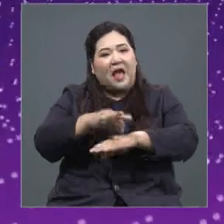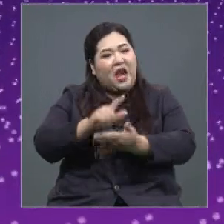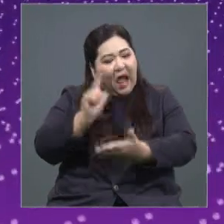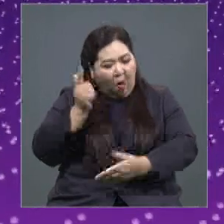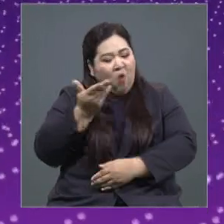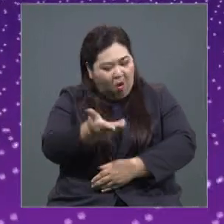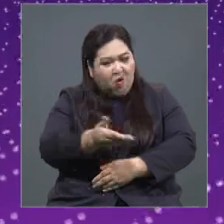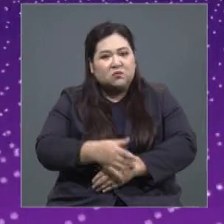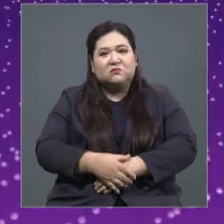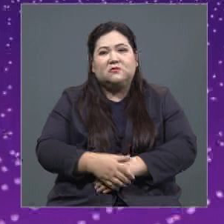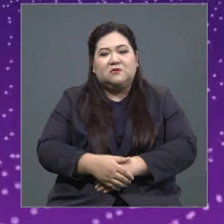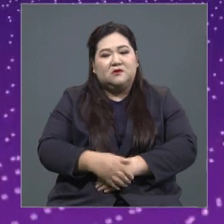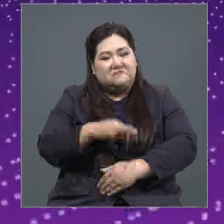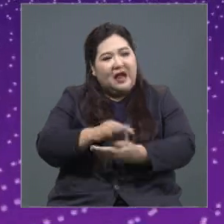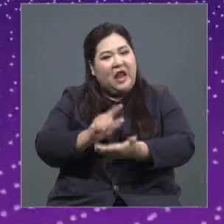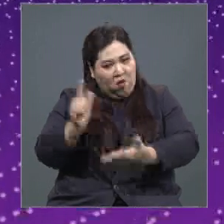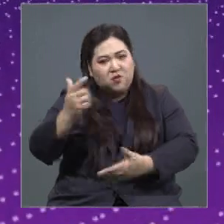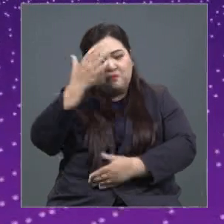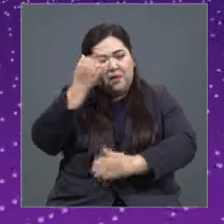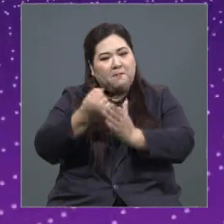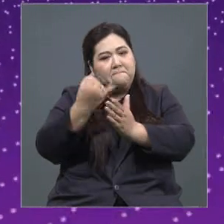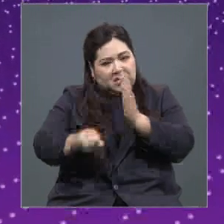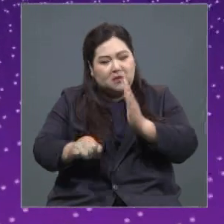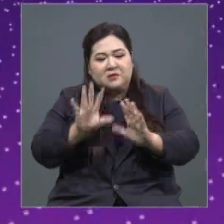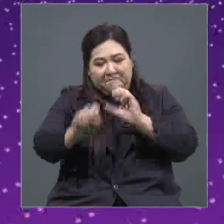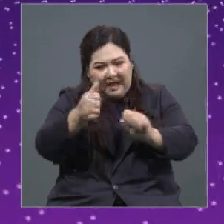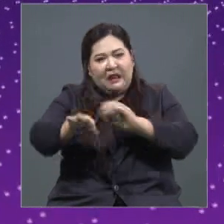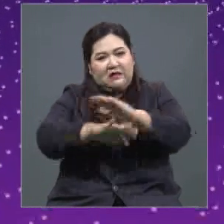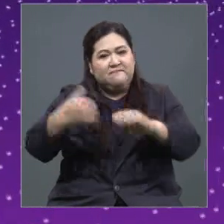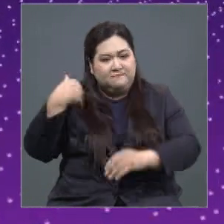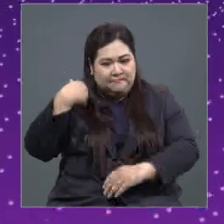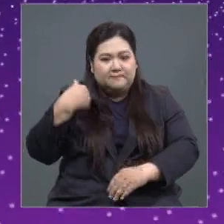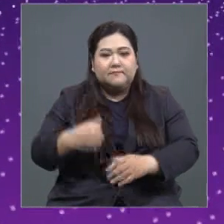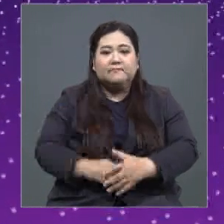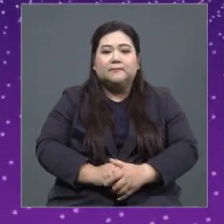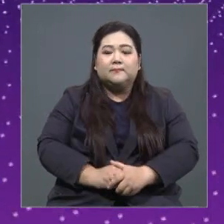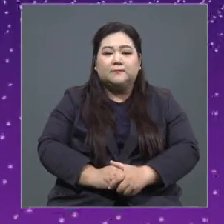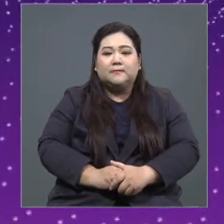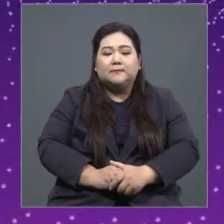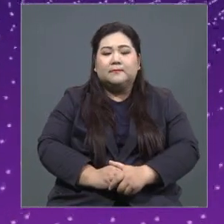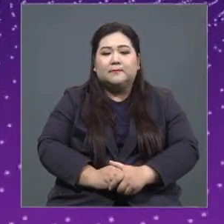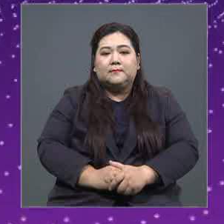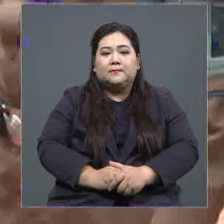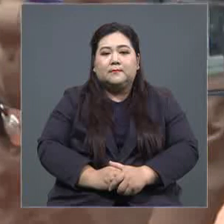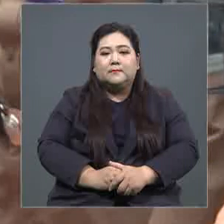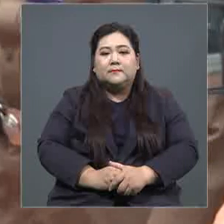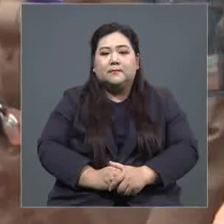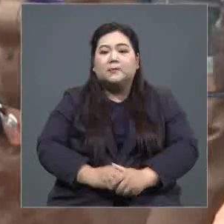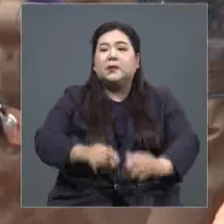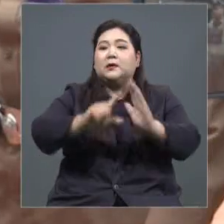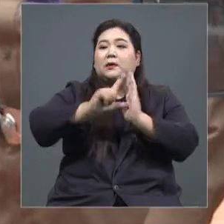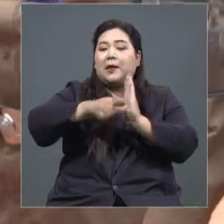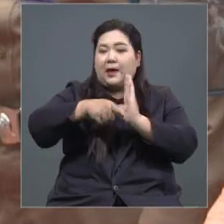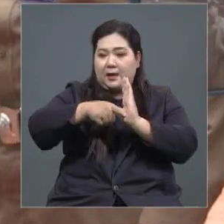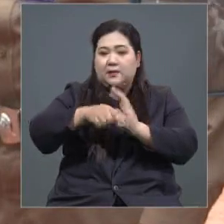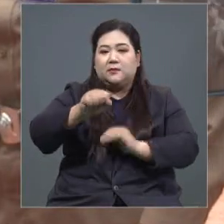ำแหน่งหลังจากที่ตอนนี้เนี่ยมีคำสั่งให้กลับไปดำรงตำแหน่งเดิมแล้วนะคะโดยนายสิทธาเบี้ยบังเกิดค่ะเลขาธิการมูลนิ